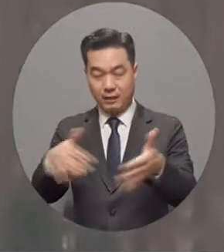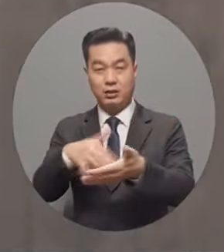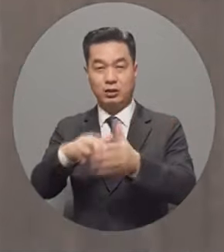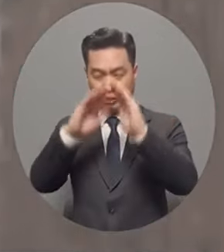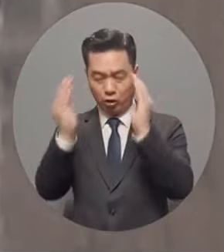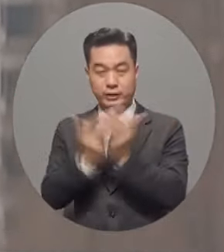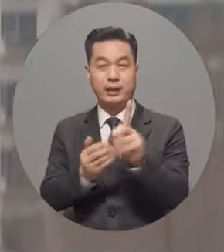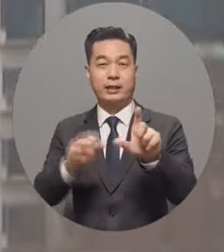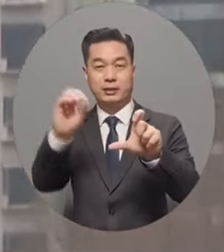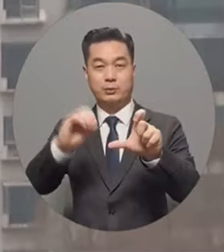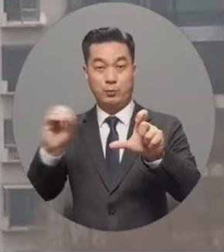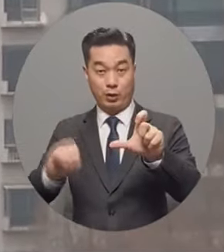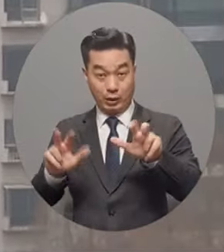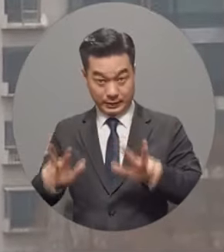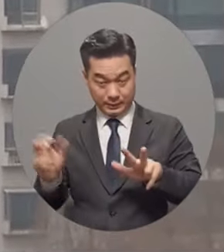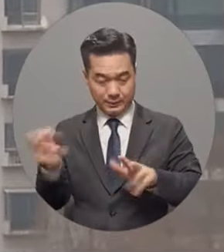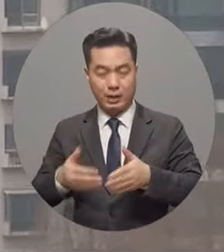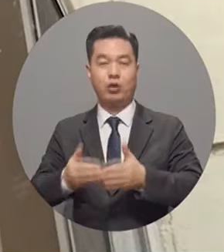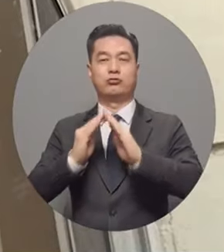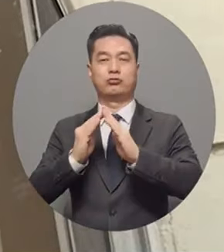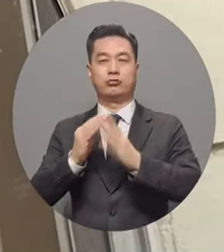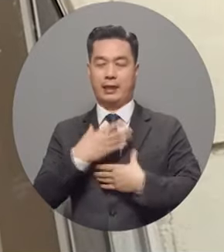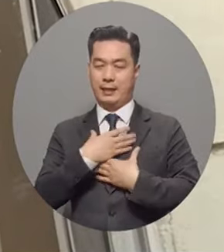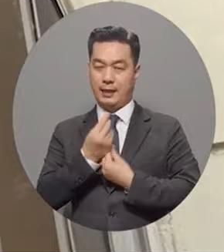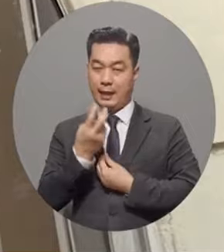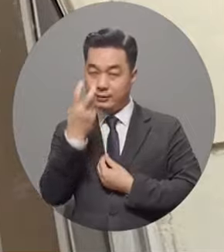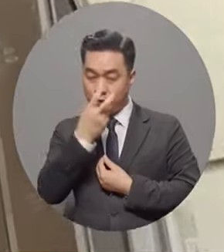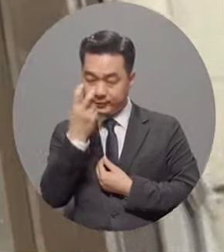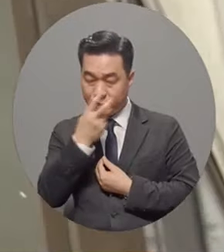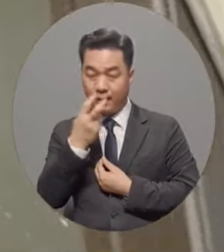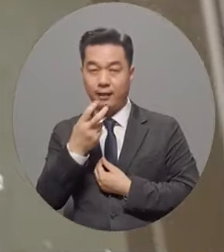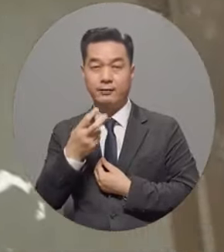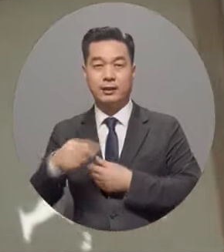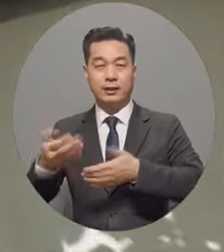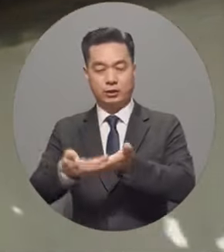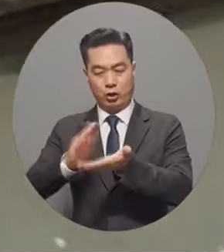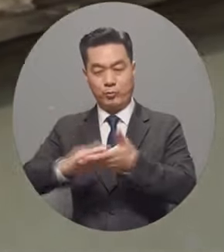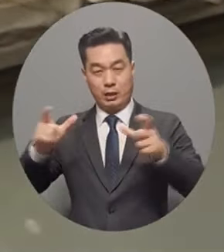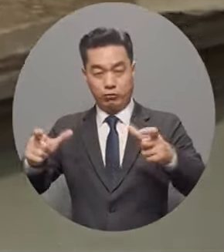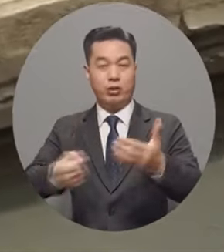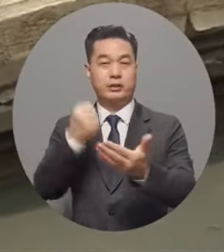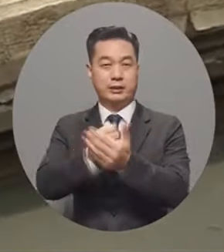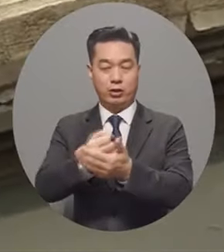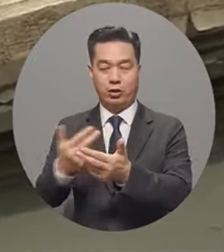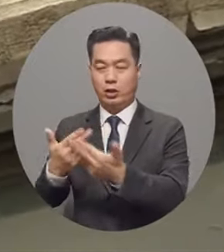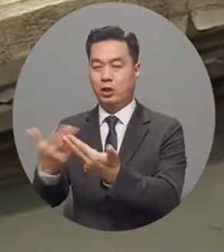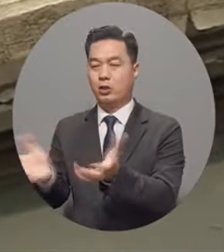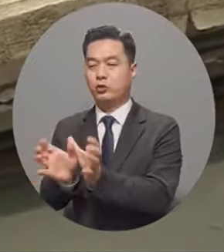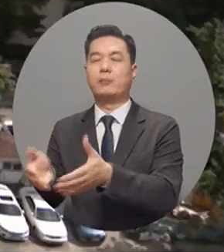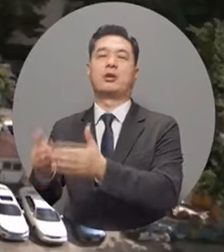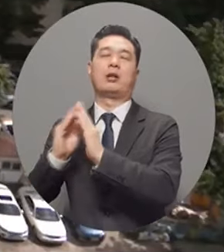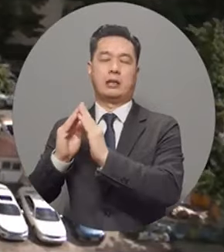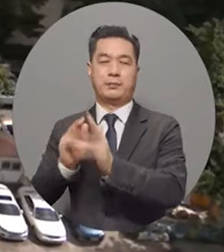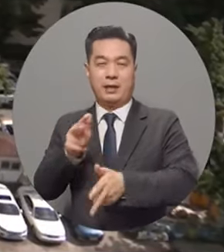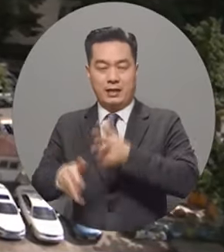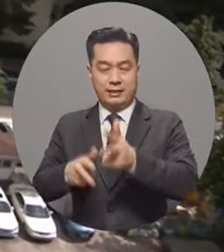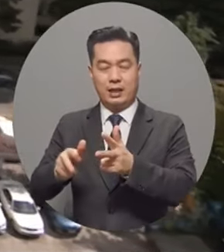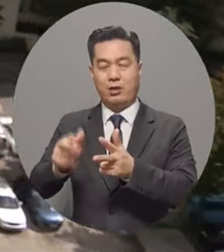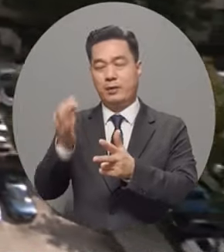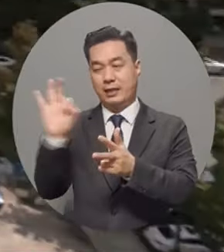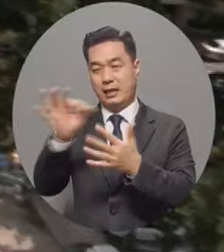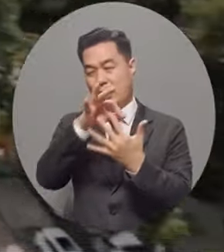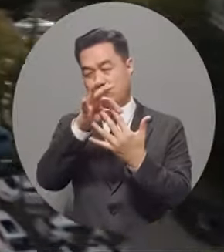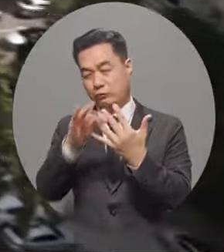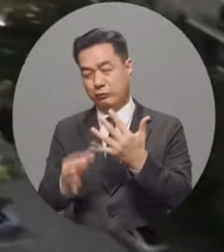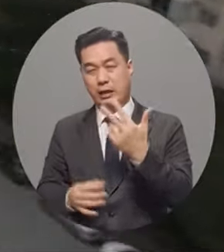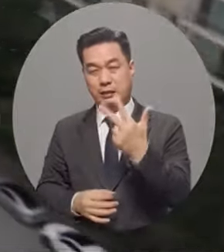대상입니다. 현행 재건축은 안전진단과 정비구역 지정, 조합 설립, 사업 인가 등 순서대로 7~8개